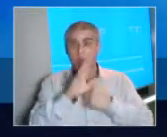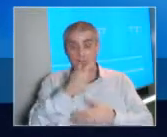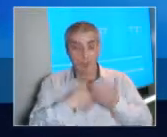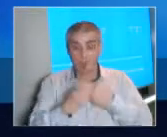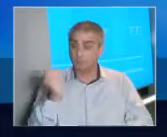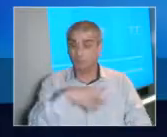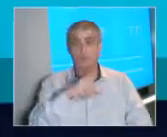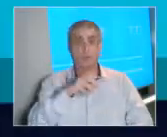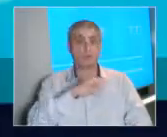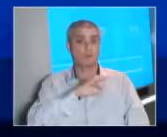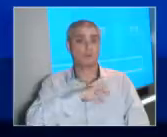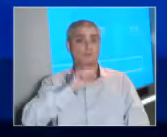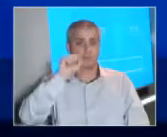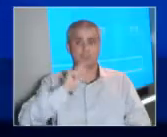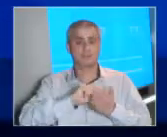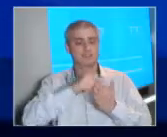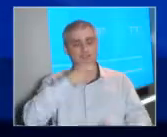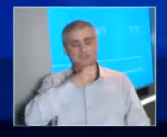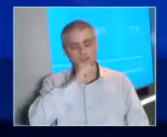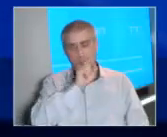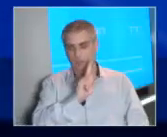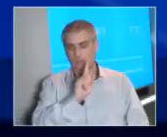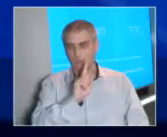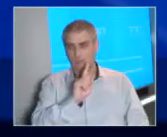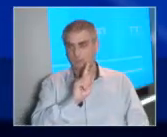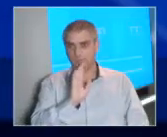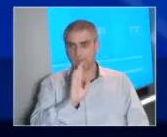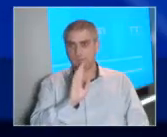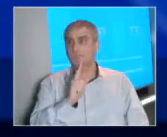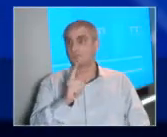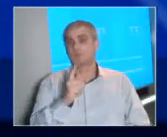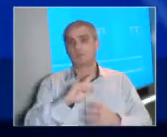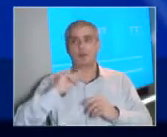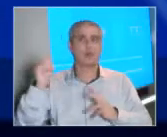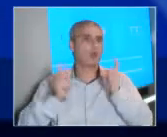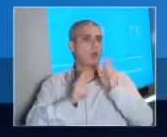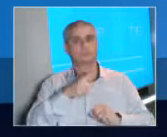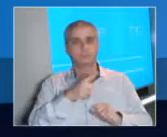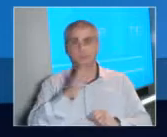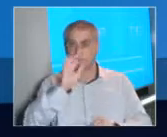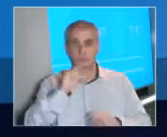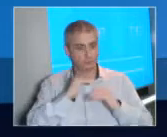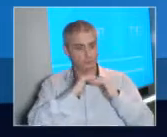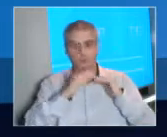העולים שהגיעו מחבר העמים, קצבאות זקנה, קצבאות זקנה, וזה הורחב לכלל האזרחים, עדיין יש פה שכבה מאוד גדולה